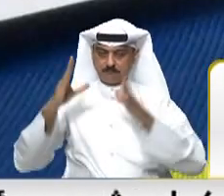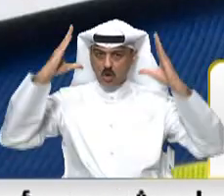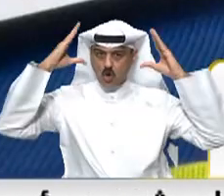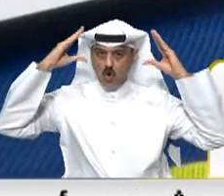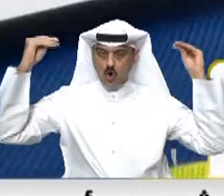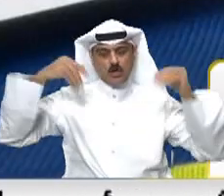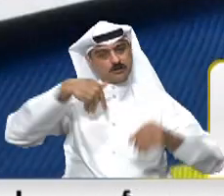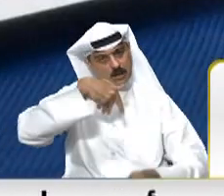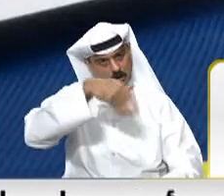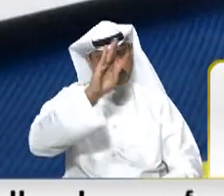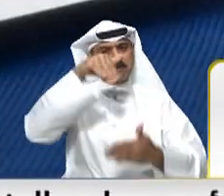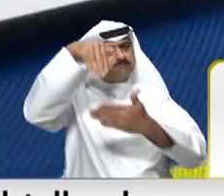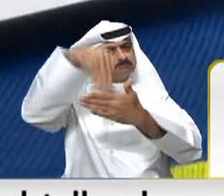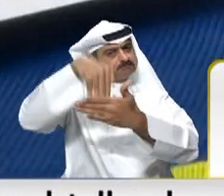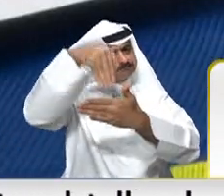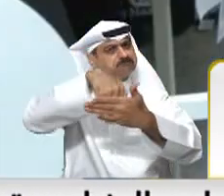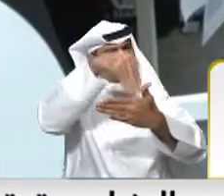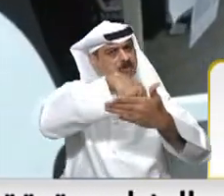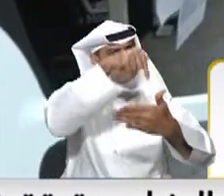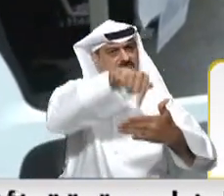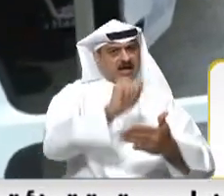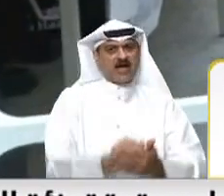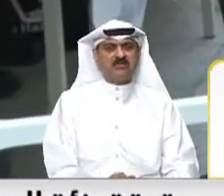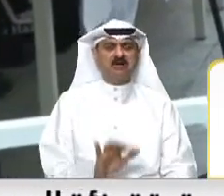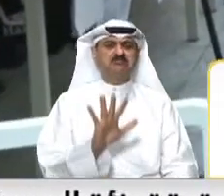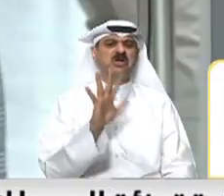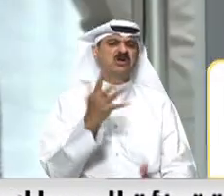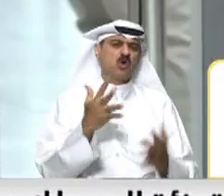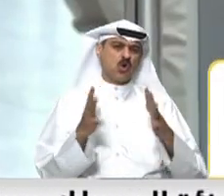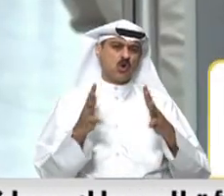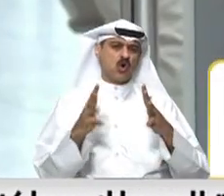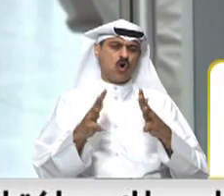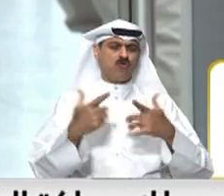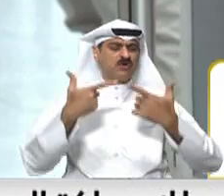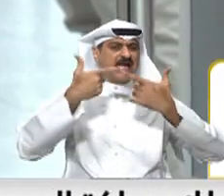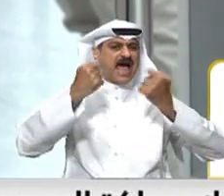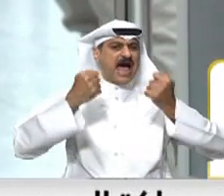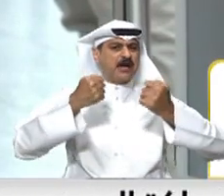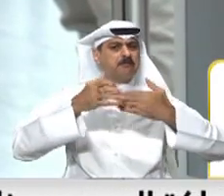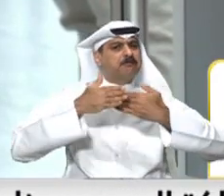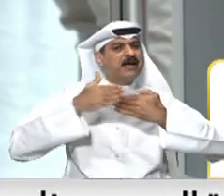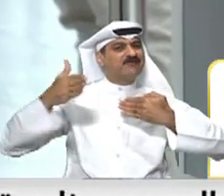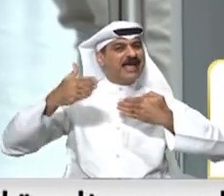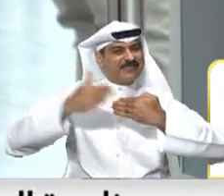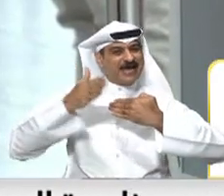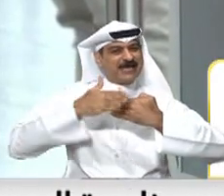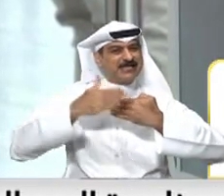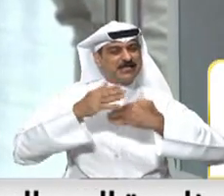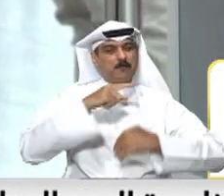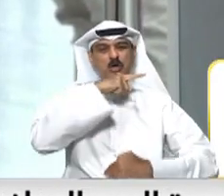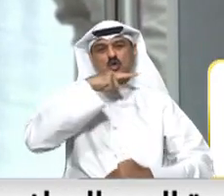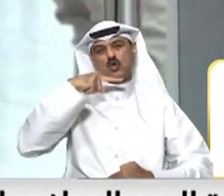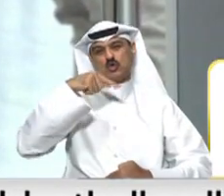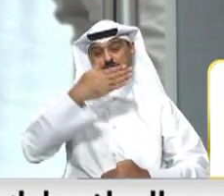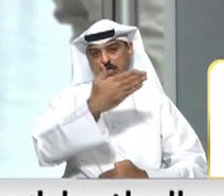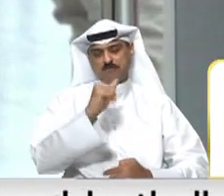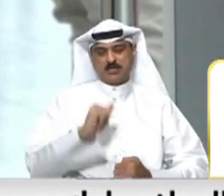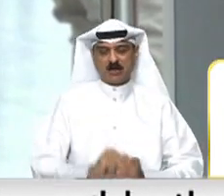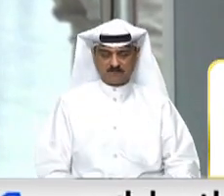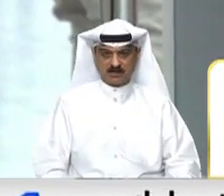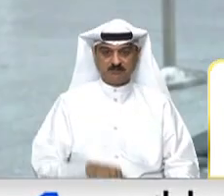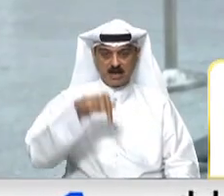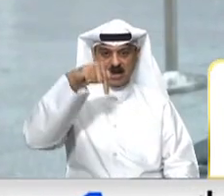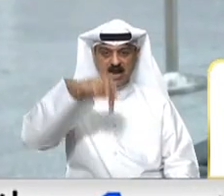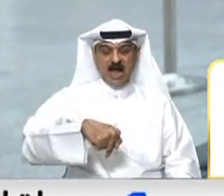على وقع نواقيس الإنذار بنشوب حرب واسعة على حدودهم الخارجية. وتعد هذه الانتخابات هي أشرس